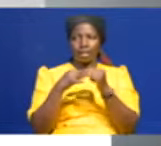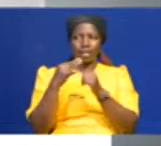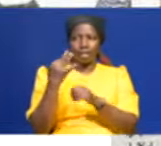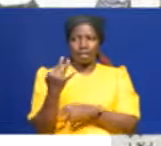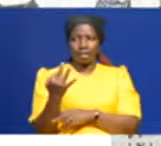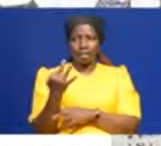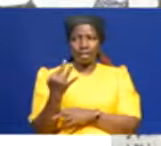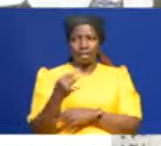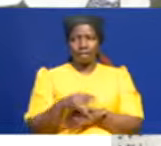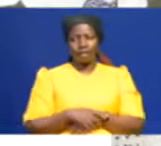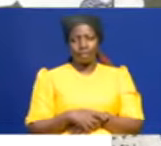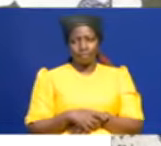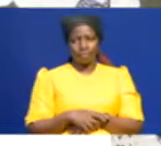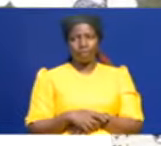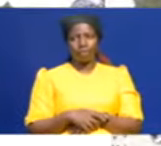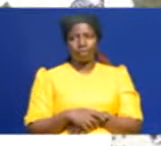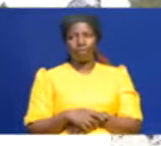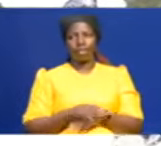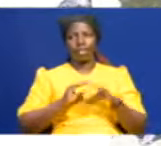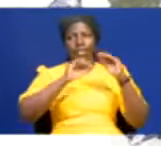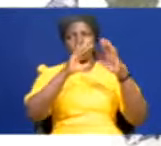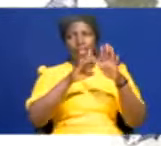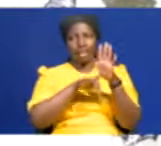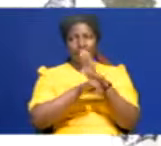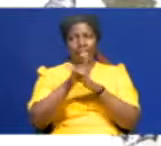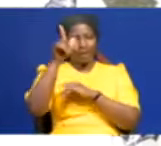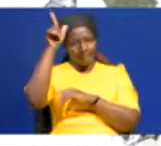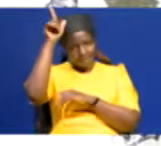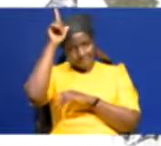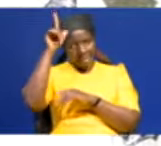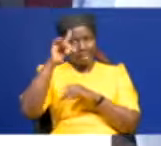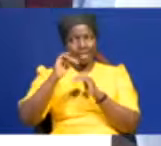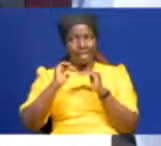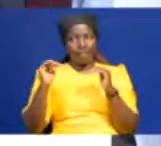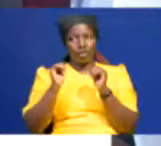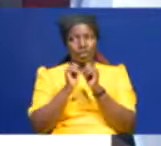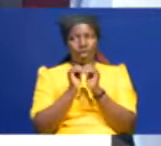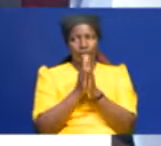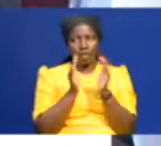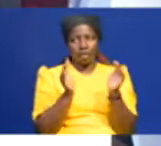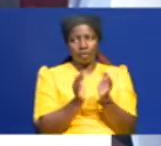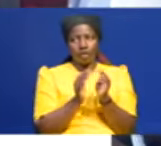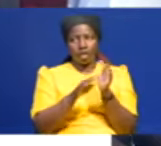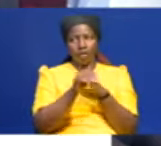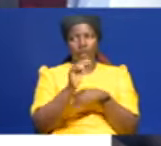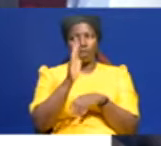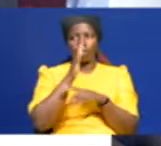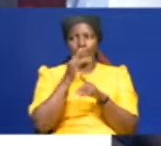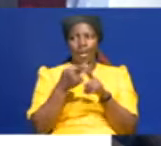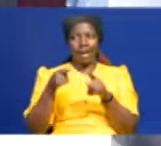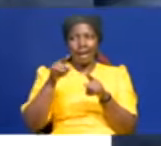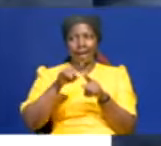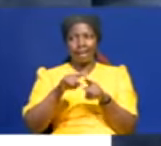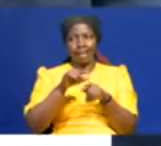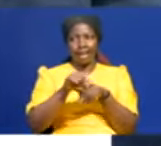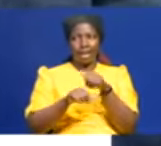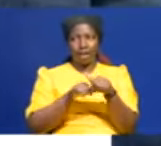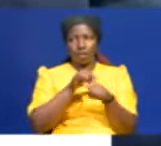4,183. Wakufunzi katika maeneo ya mashambani na miji midogo watapokea nyongeza ya kati ya